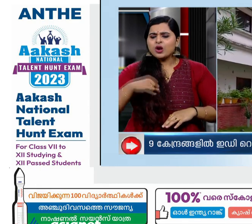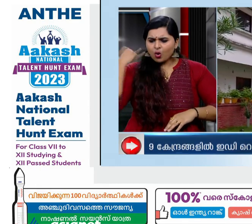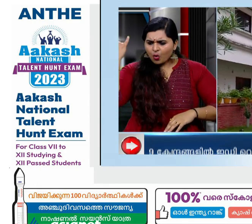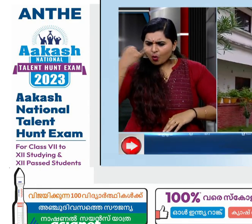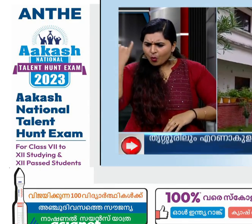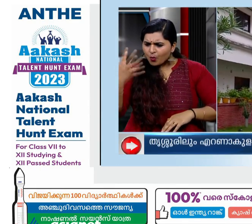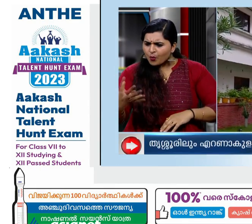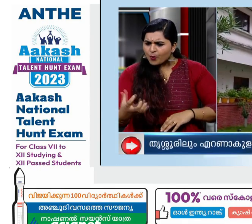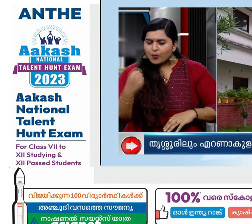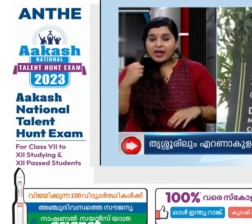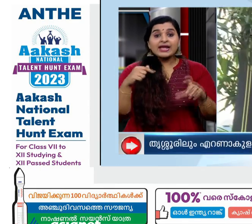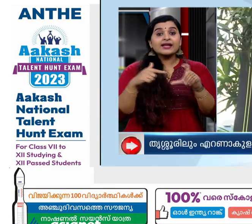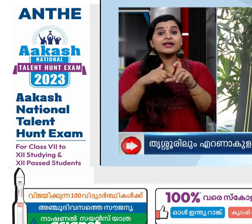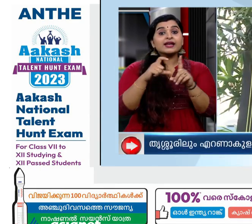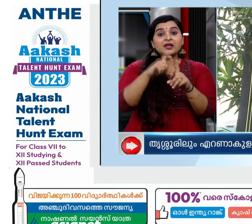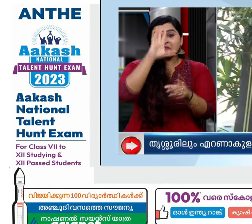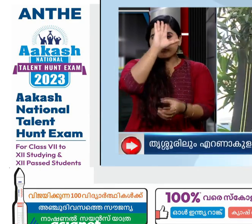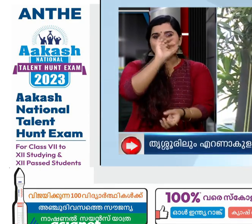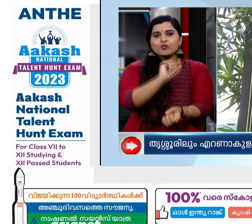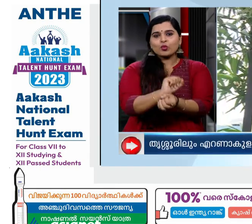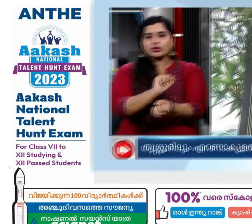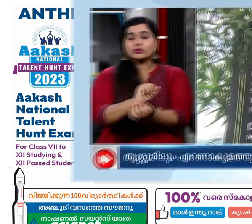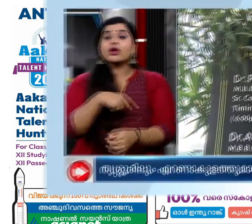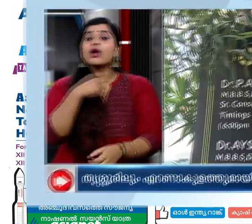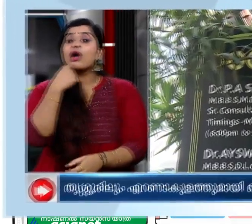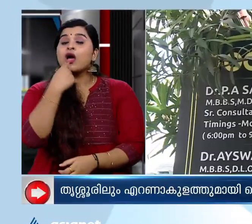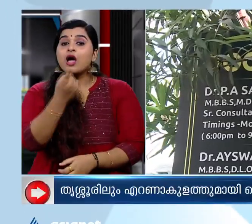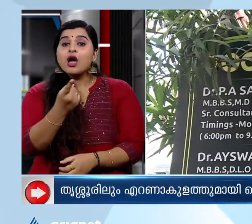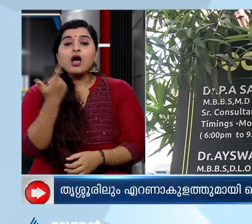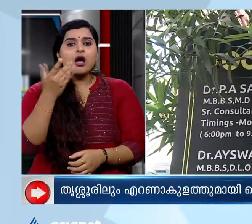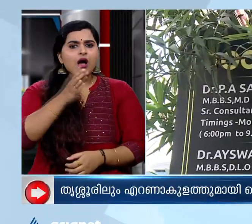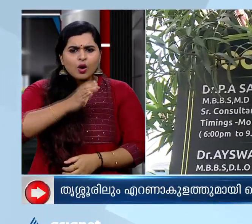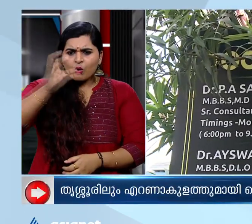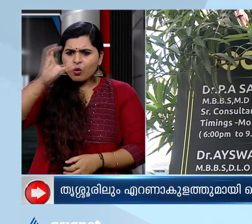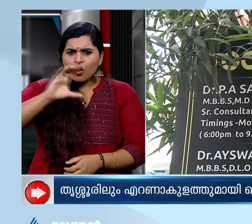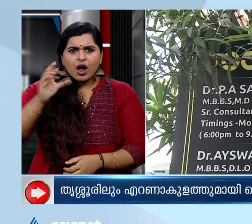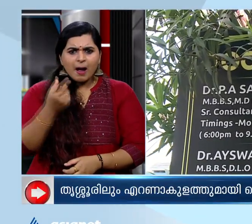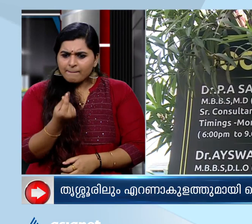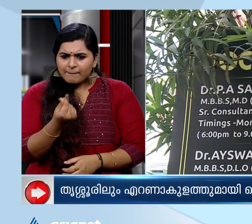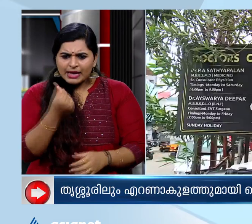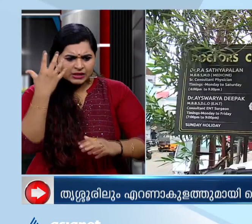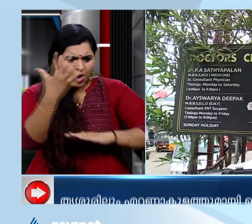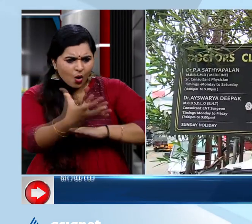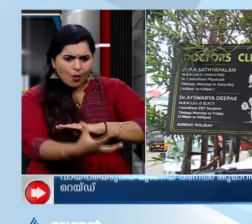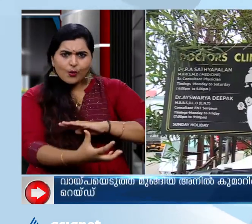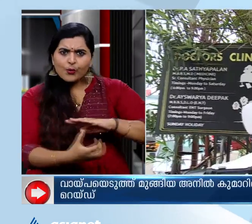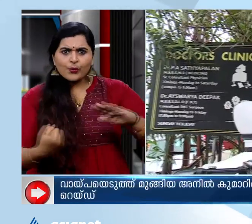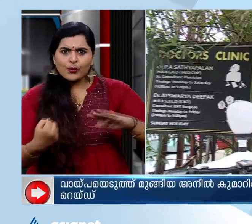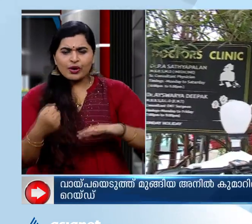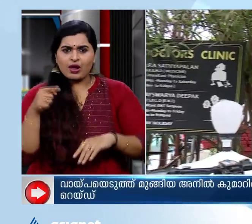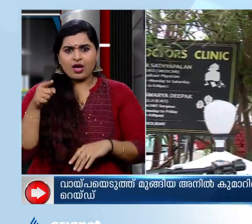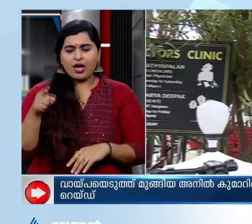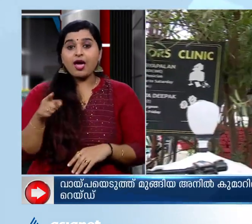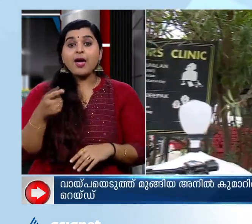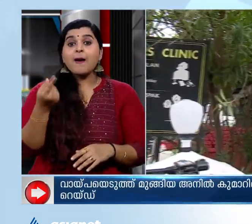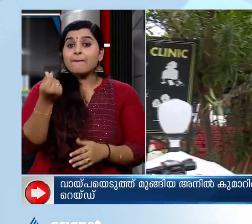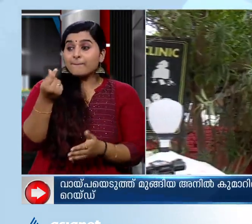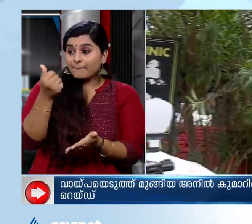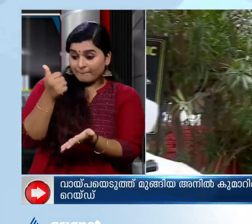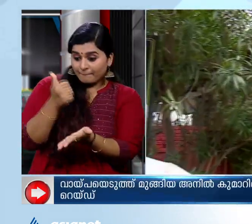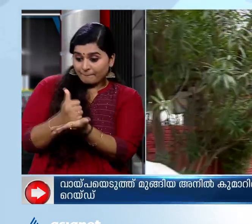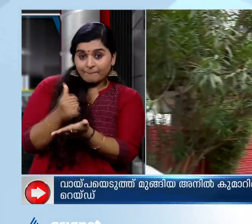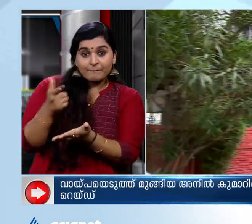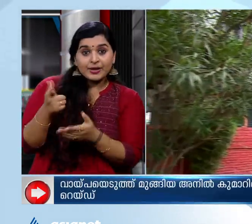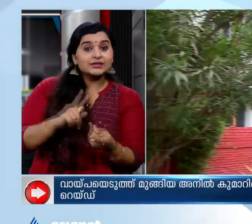പറയുക. എന്തായാലും ഇ ഡി പറയുന്നത് കരുവന്നൂർ ബാങ്കിലെ കോടികളുടെ വായ്പ ഈ ബനാമികൾ ഒരു ഘട്ടത്തിൽ ഈ കരുവന്നൂർ ബാങ്കിൽ നിന്ന് പിന്നീട് ഈ അയ്യന്തോൾ